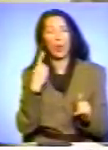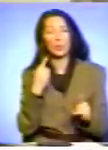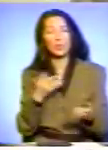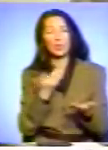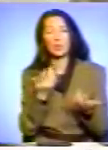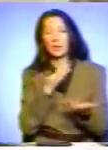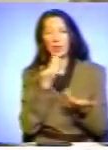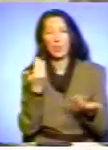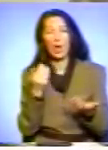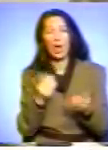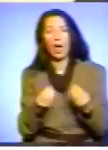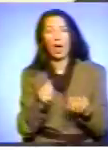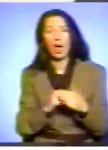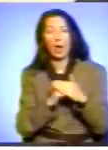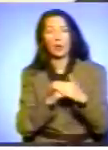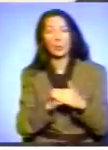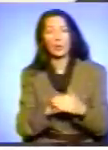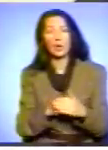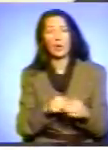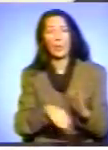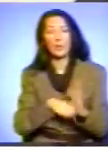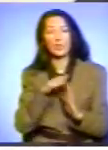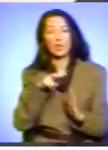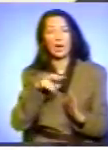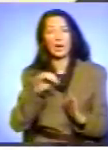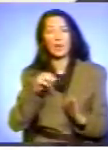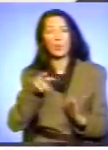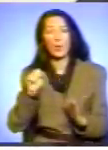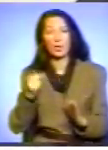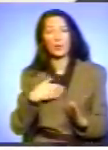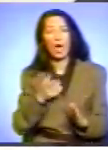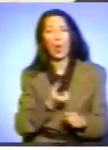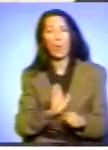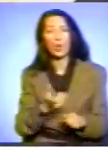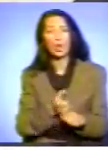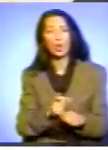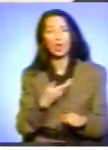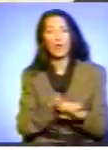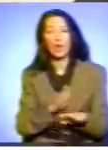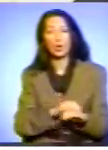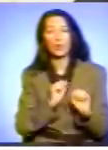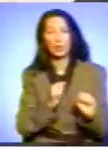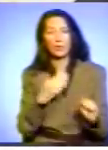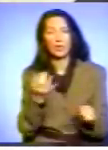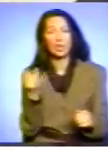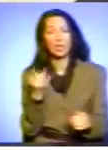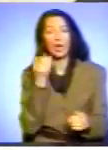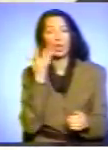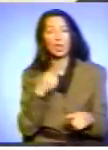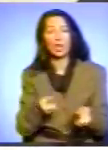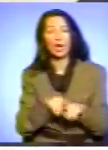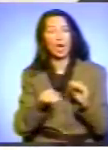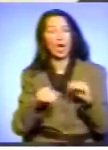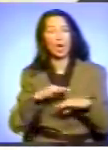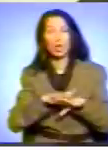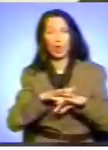обґрунтування підвищення лімітів. Нам буде дуже важко відстоювати ваші інтереси, якщо таких розрахунків не буде. І тоді будуть діяти ті